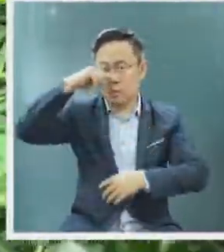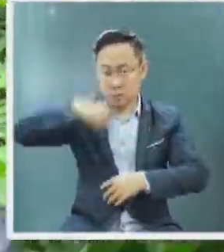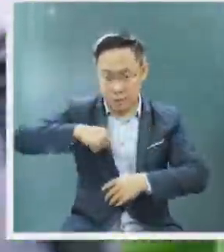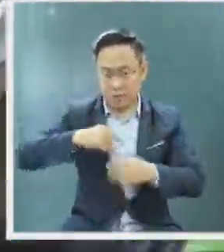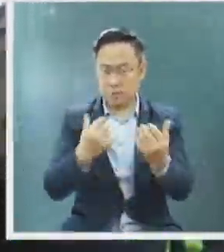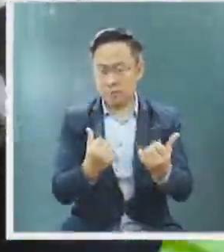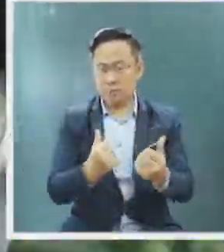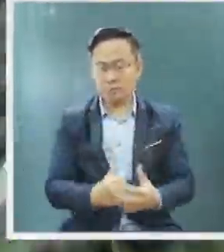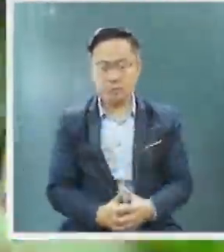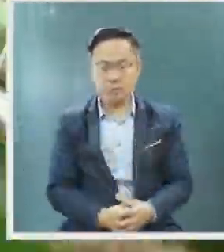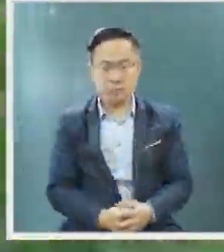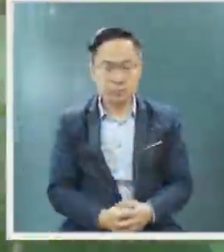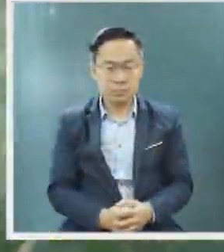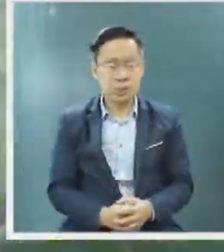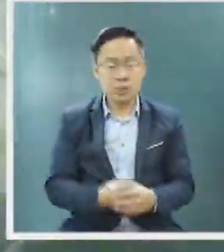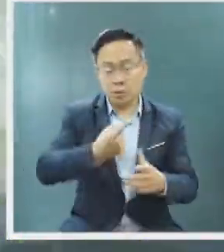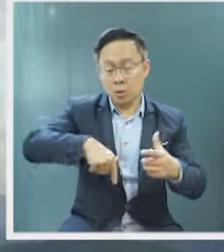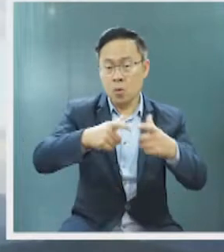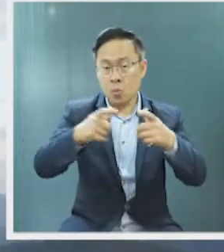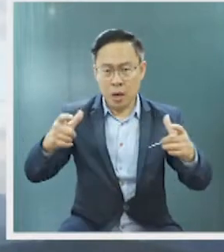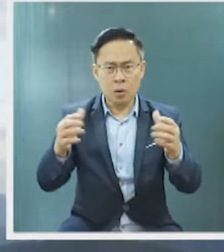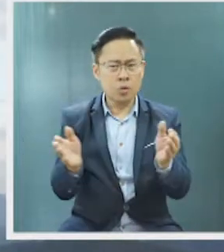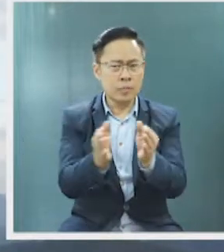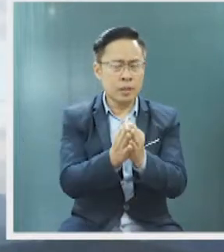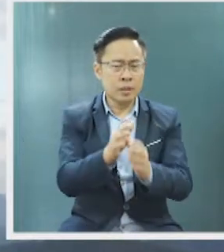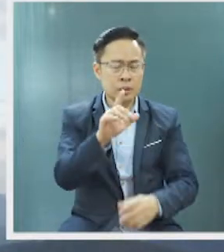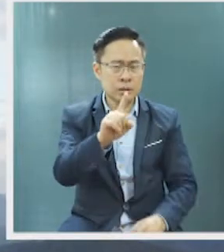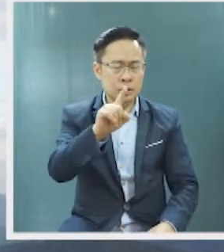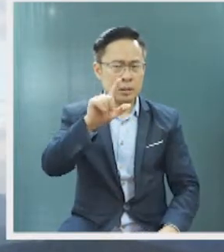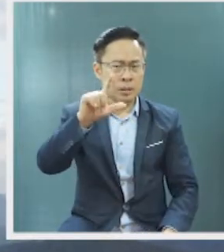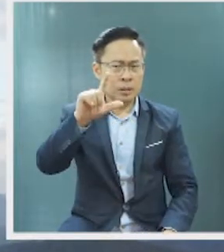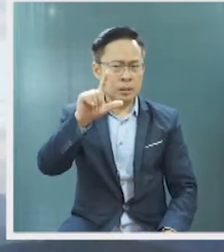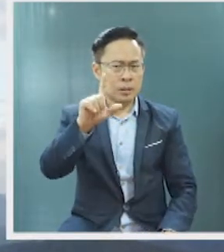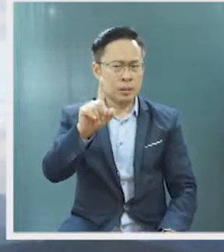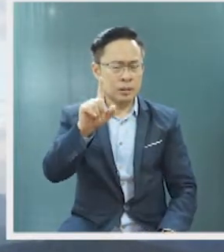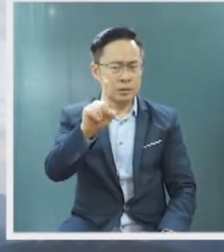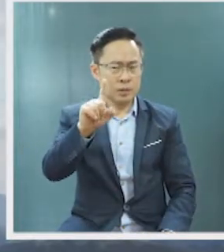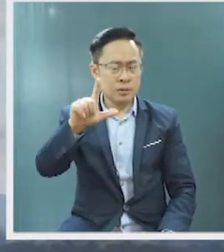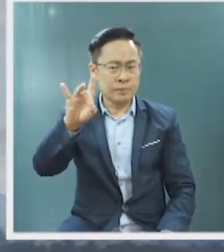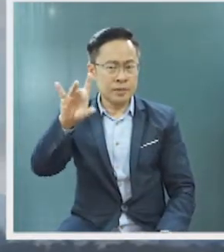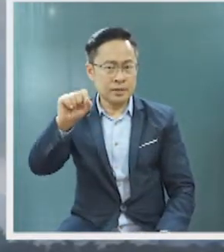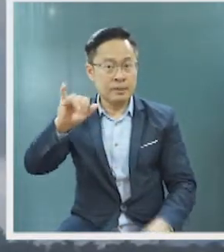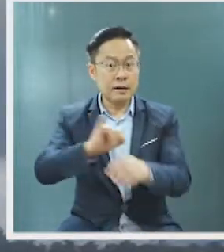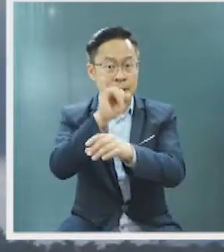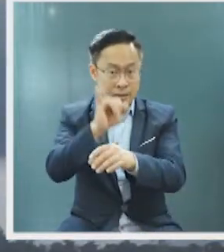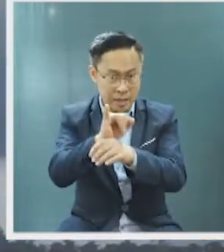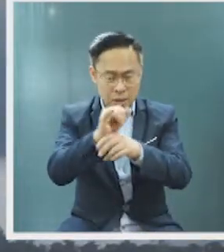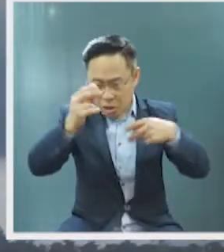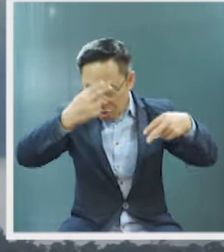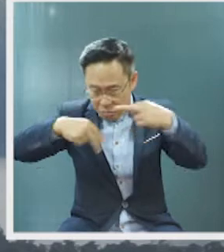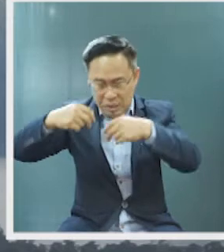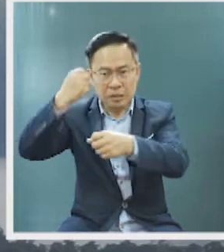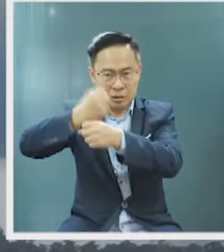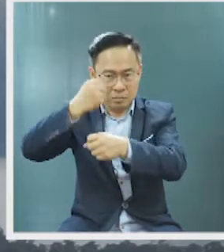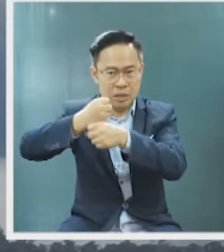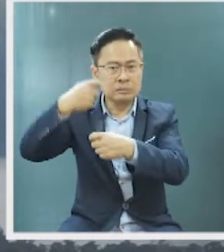ขนาดพื้นที่ใหญ่ที่สุดในประเทศไทยโดยมีพื้นที่กว่า 1.8 ล้านไร่การดู